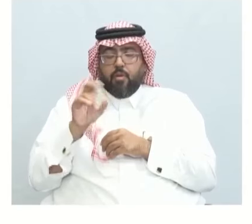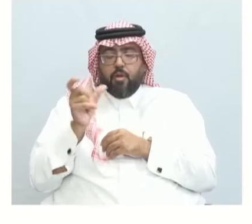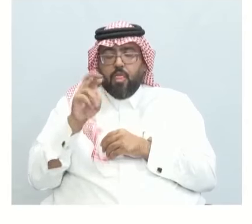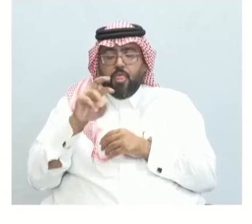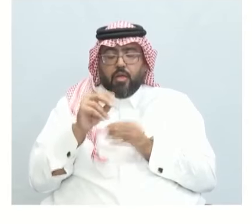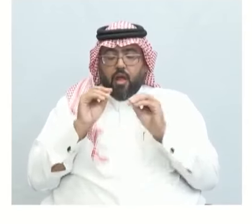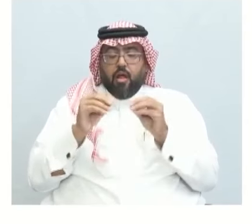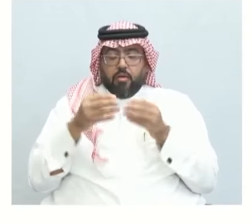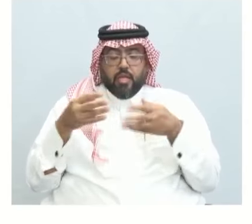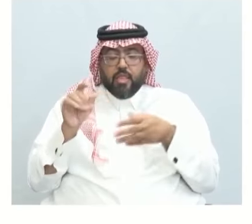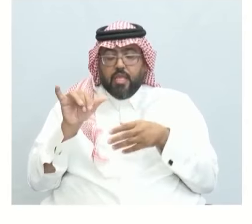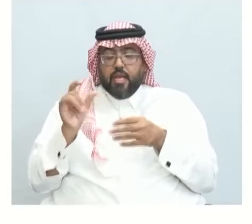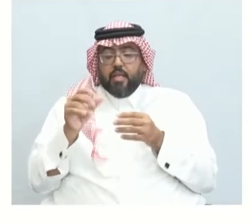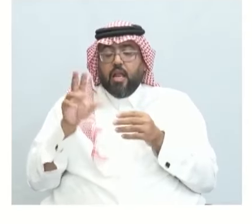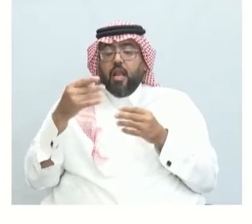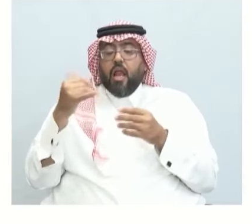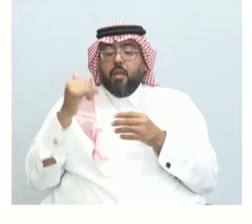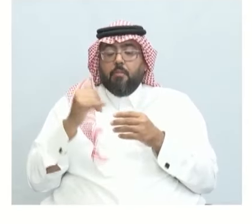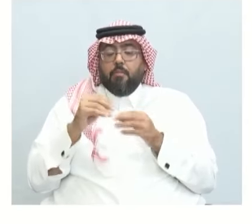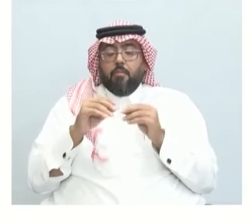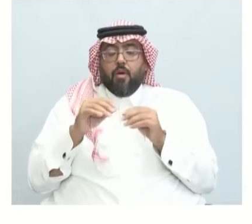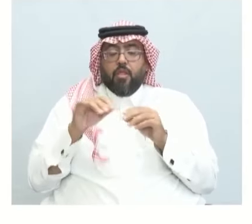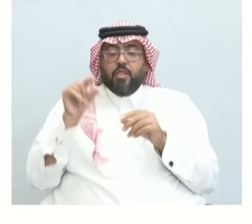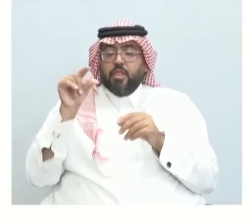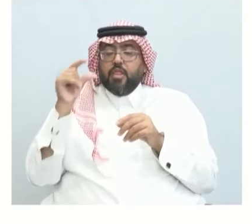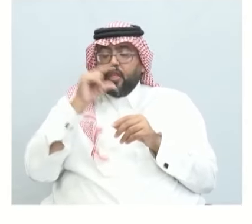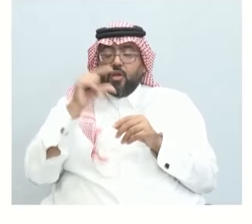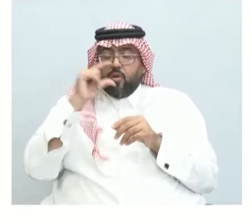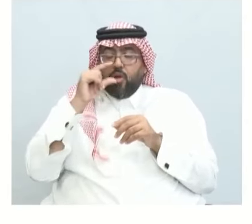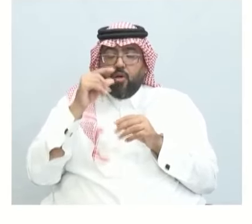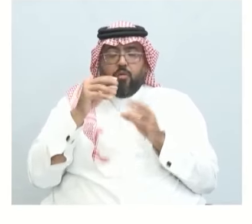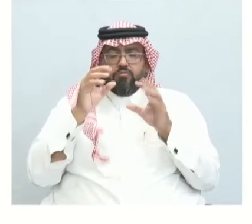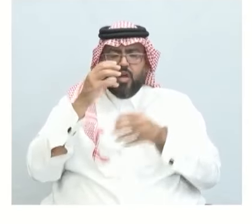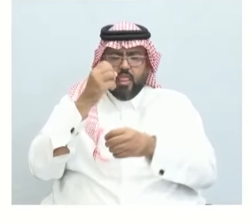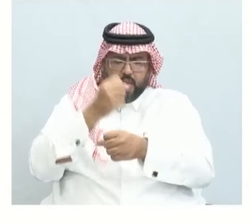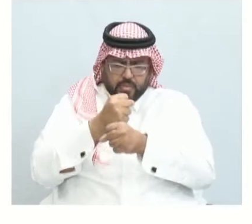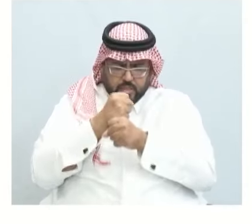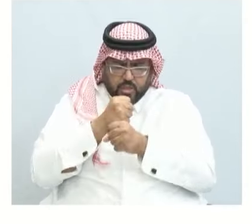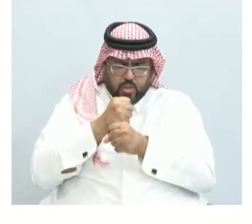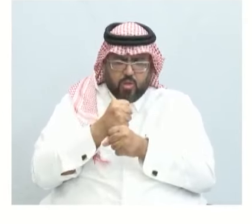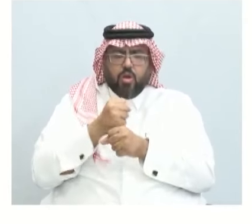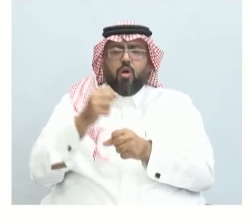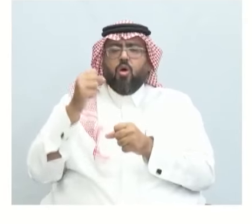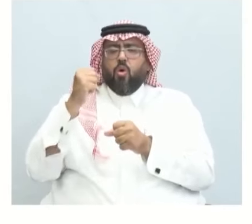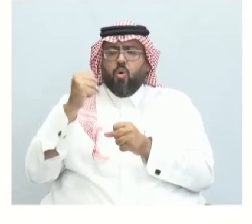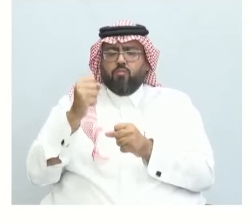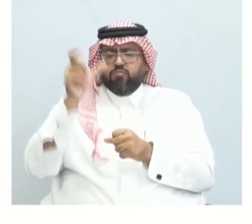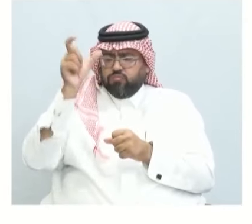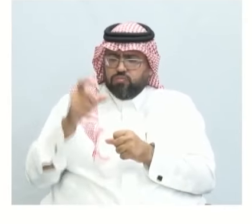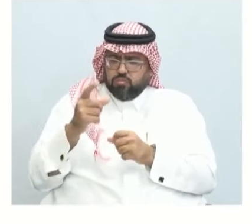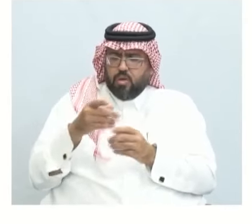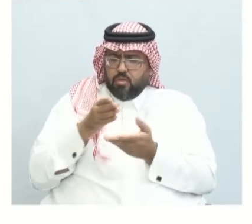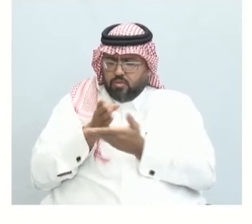ديانه العرب في حضره كسر واما دينها وشريعتها فانهم متمسكون به حتى يبلغ احدهم من